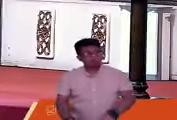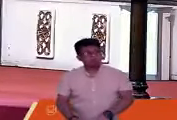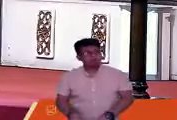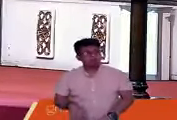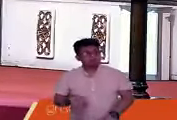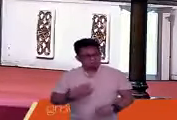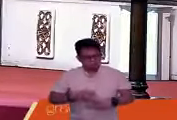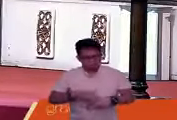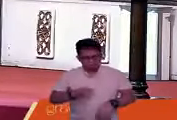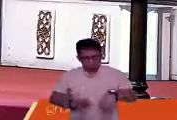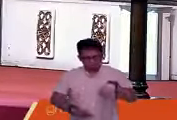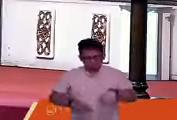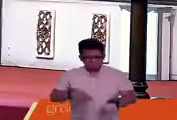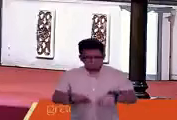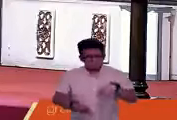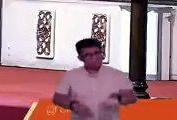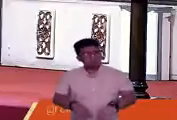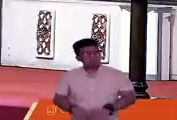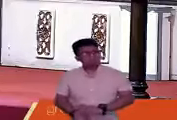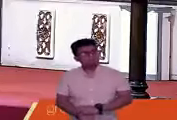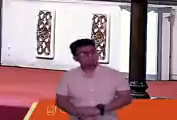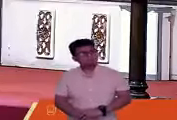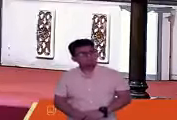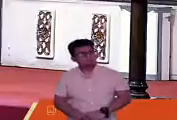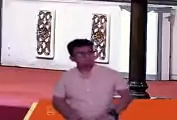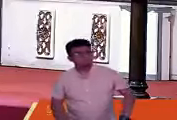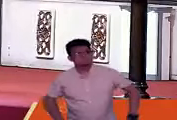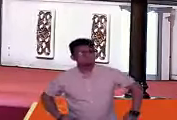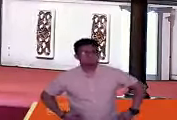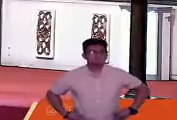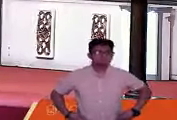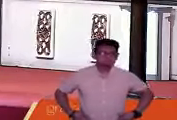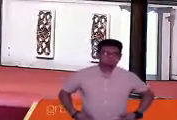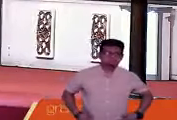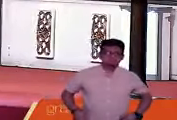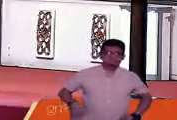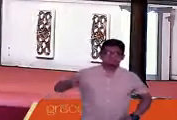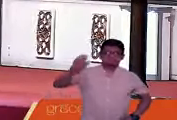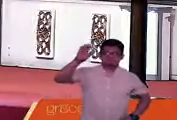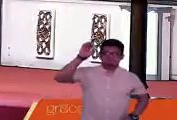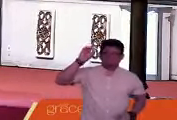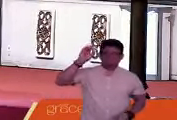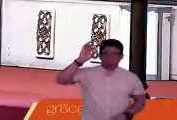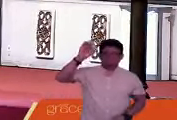Gisalba, nindot kayo glinakwan ba? Murag ulita, walang gyapon.